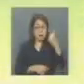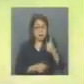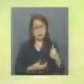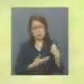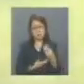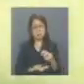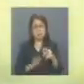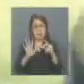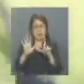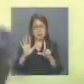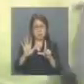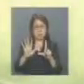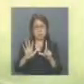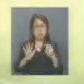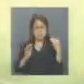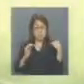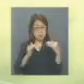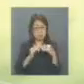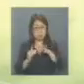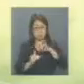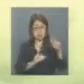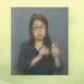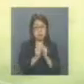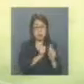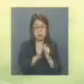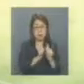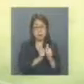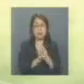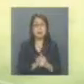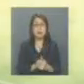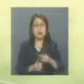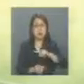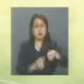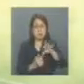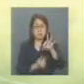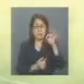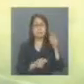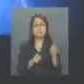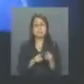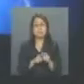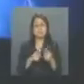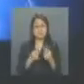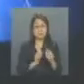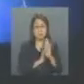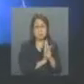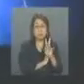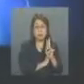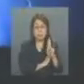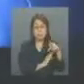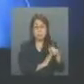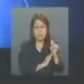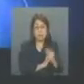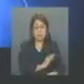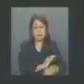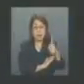ได้สิทธิ์ไปแข่งขันฟุตบอล AFC Champions League รอบคัดเลือกด้วยค่ะส่วนในกรณีที่บุรีรัมย์ PA ได้แชมป์เอาชนะเมืองทอง